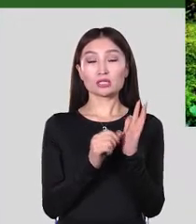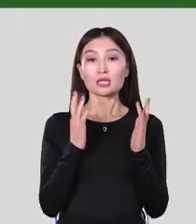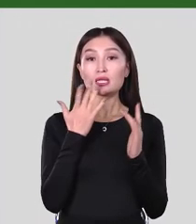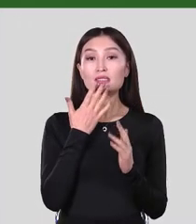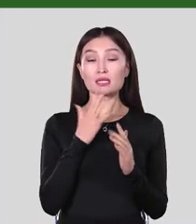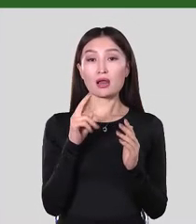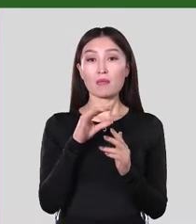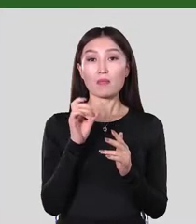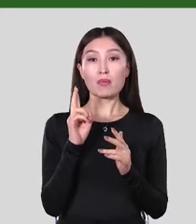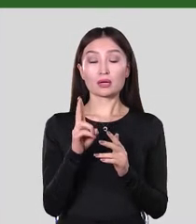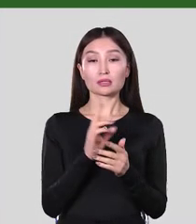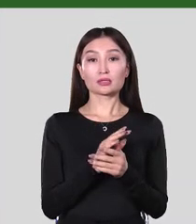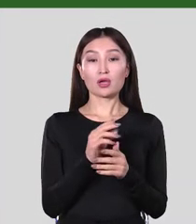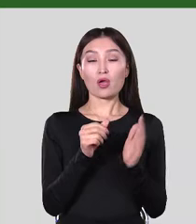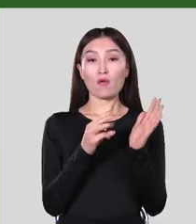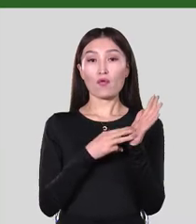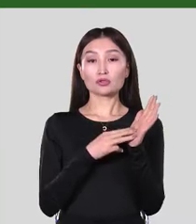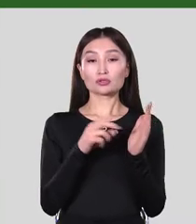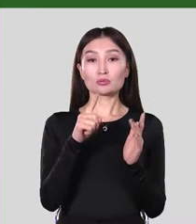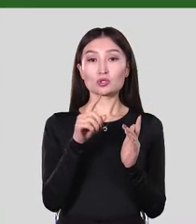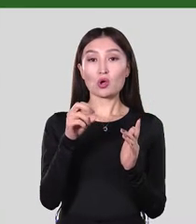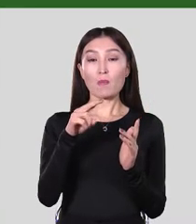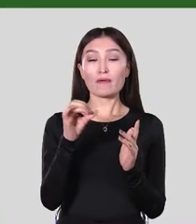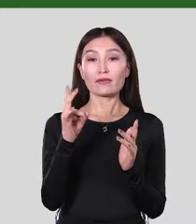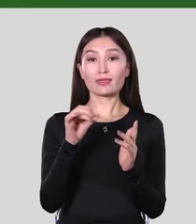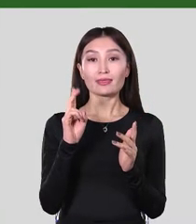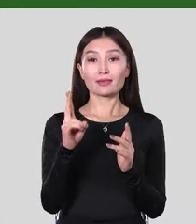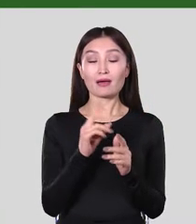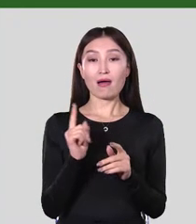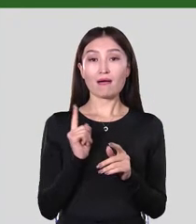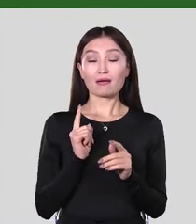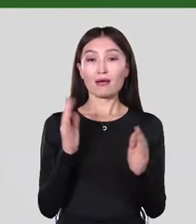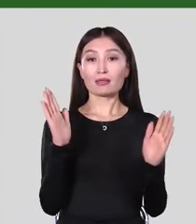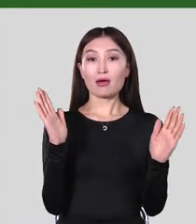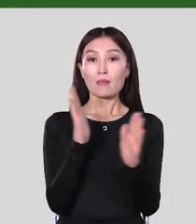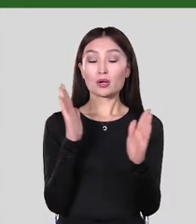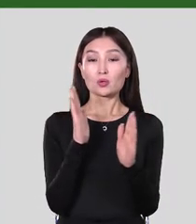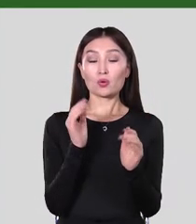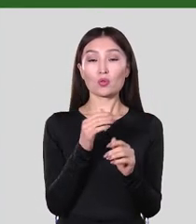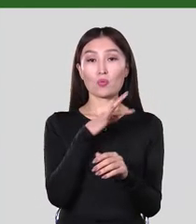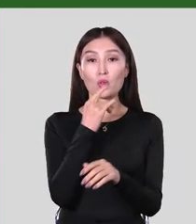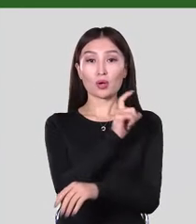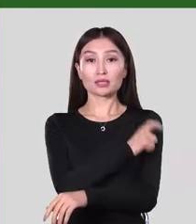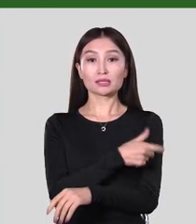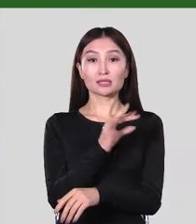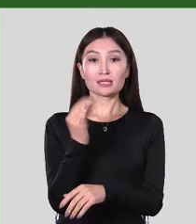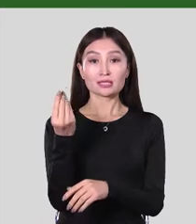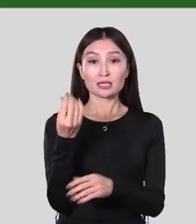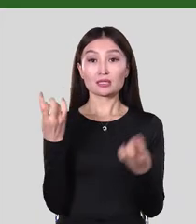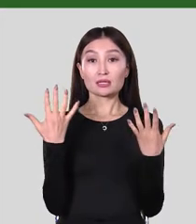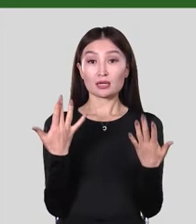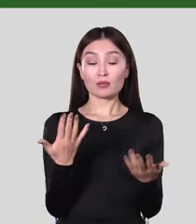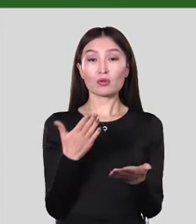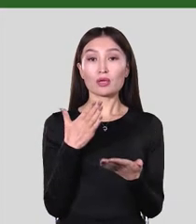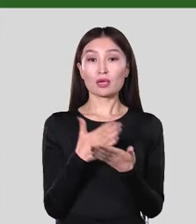парков и 8 заповедников. Однако охрана природы требует много сил и средств, которые